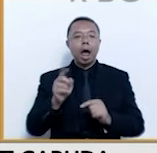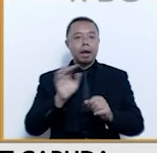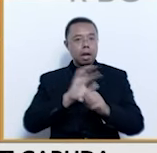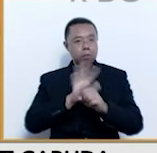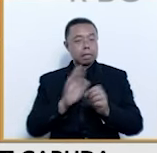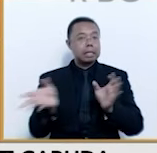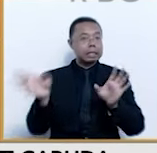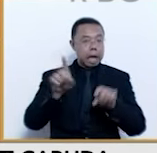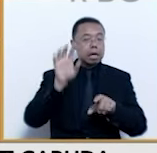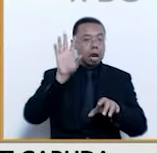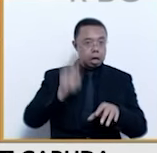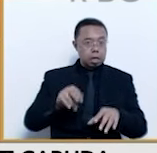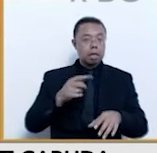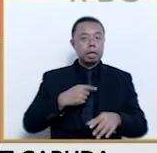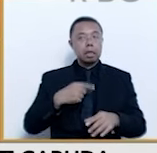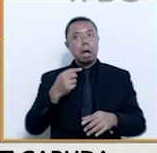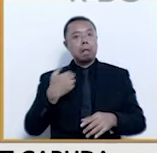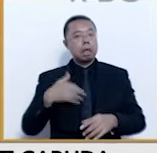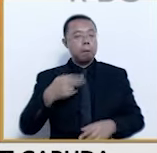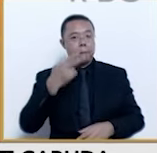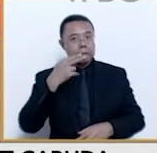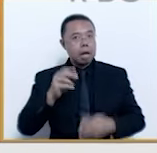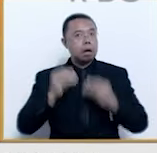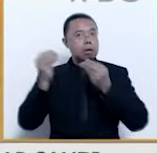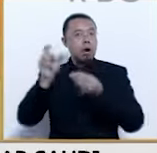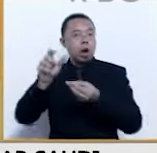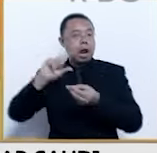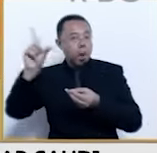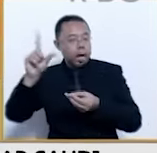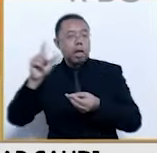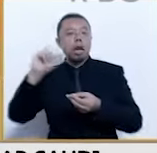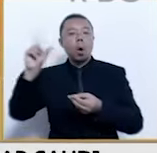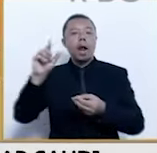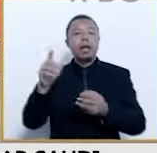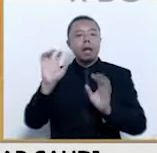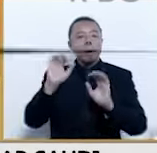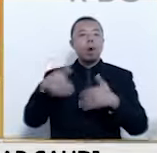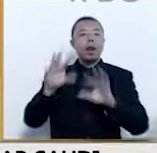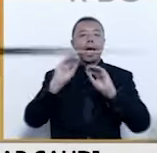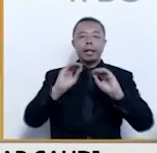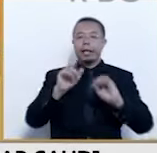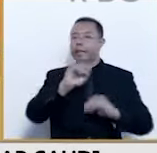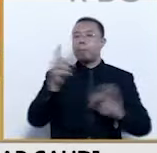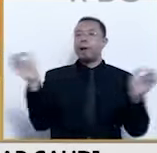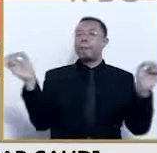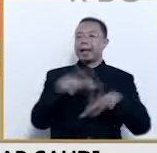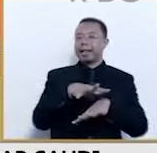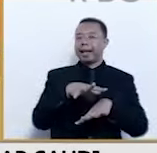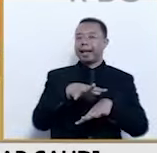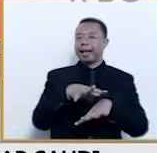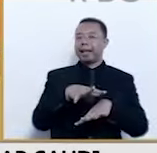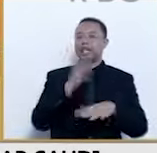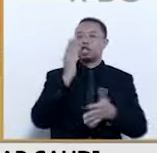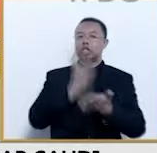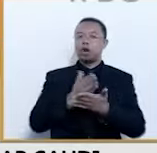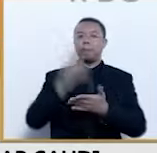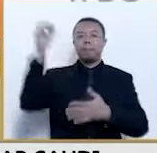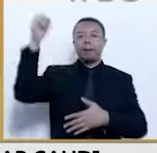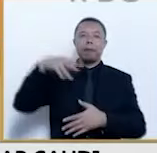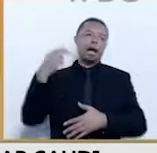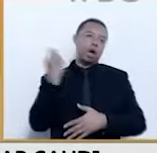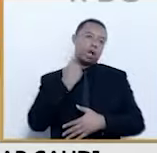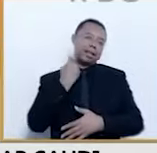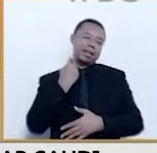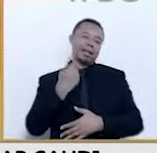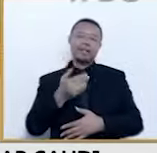pandemi masa kita percaya akan dokter kepada dokter asing dokter asing hanya boleh mengajar tak boleh praktik di sini stop impor